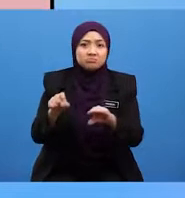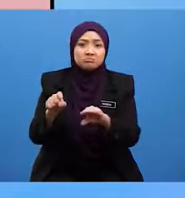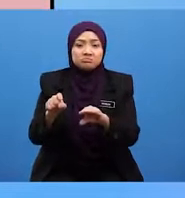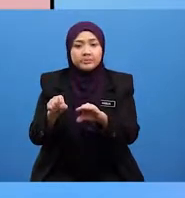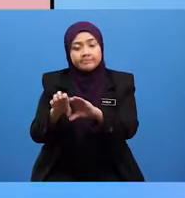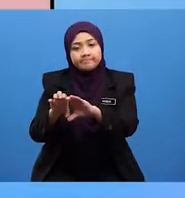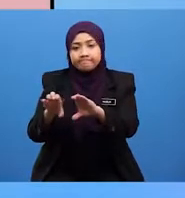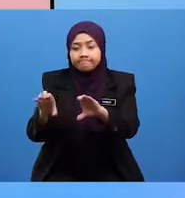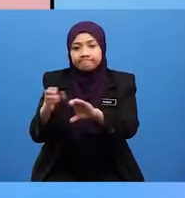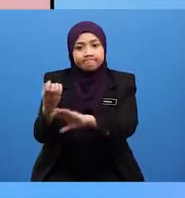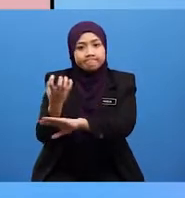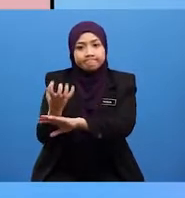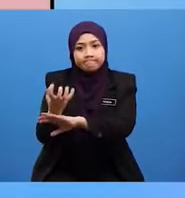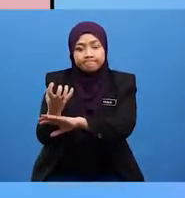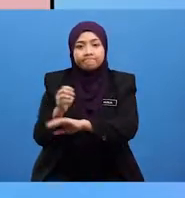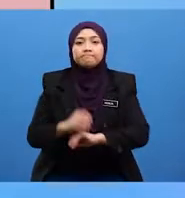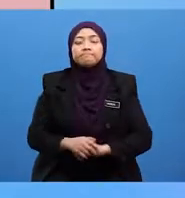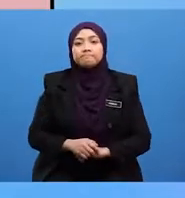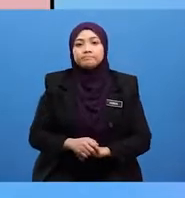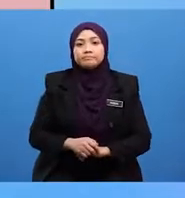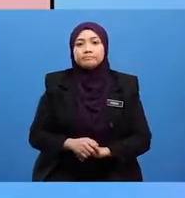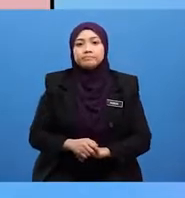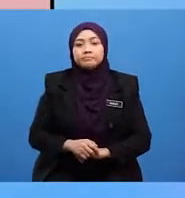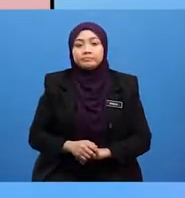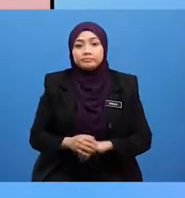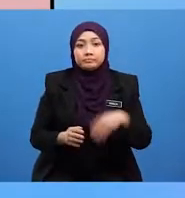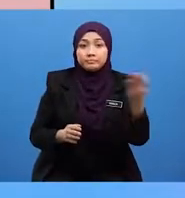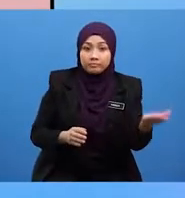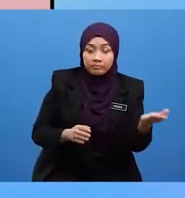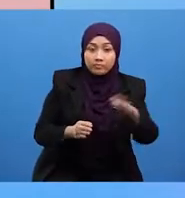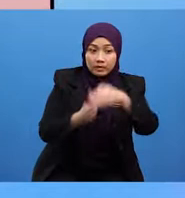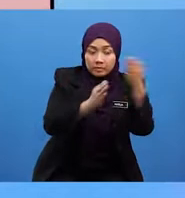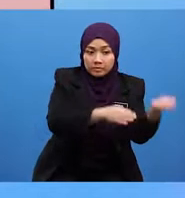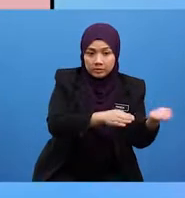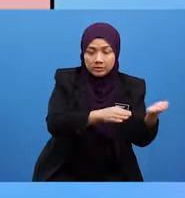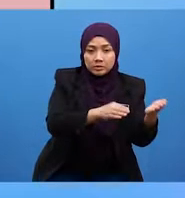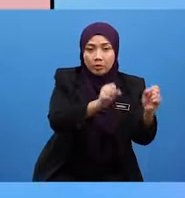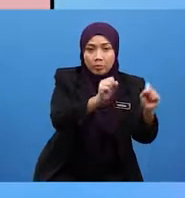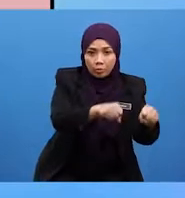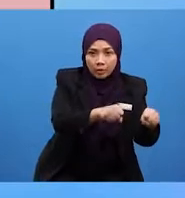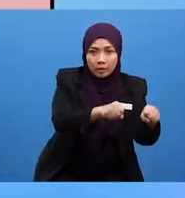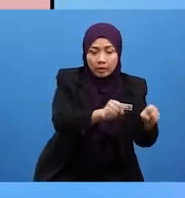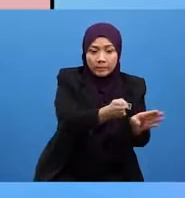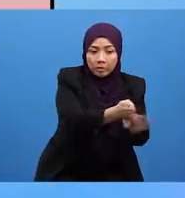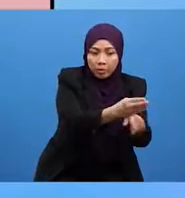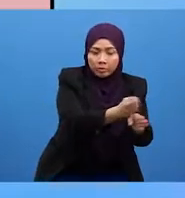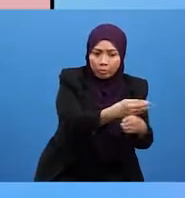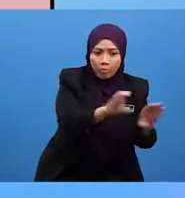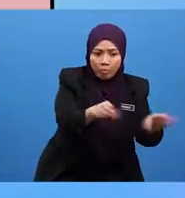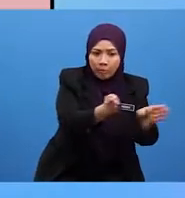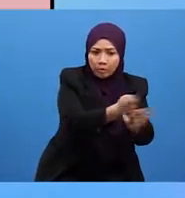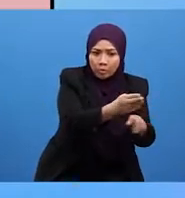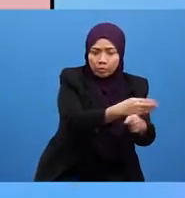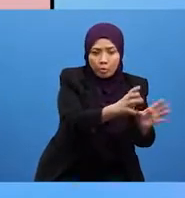termoset. Termoplastik boleh diacu semula berulang kali